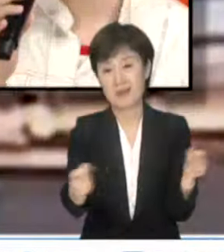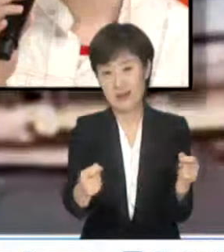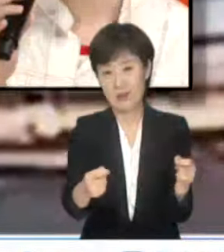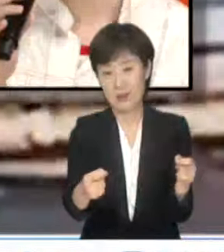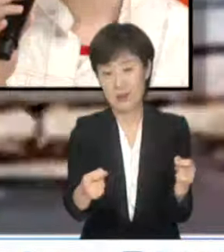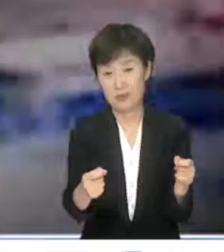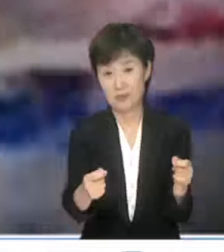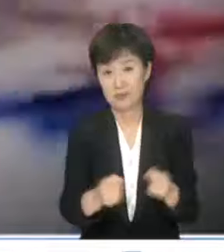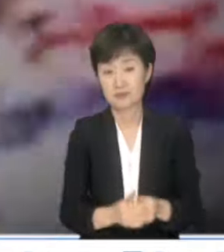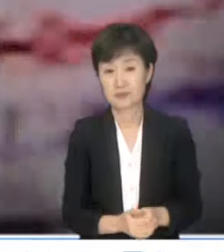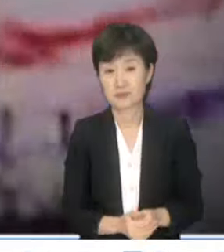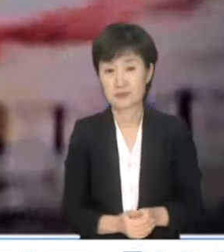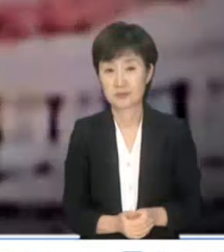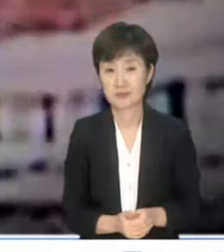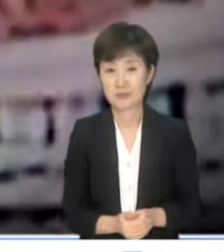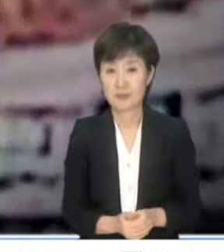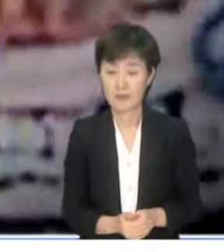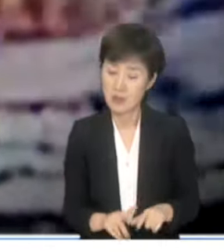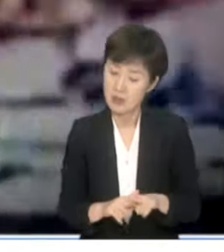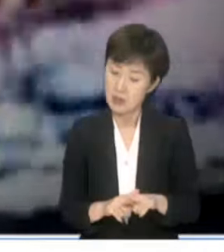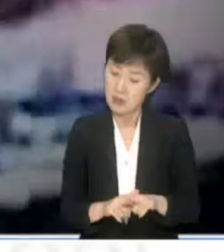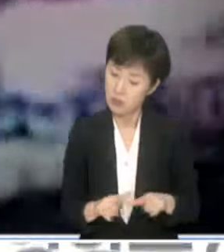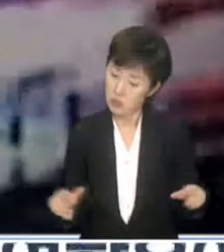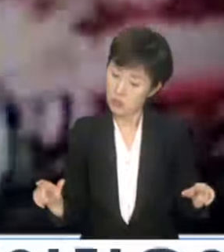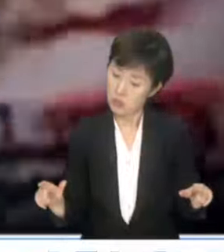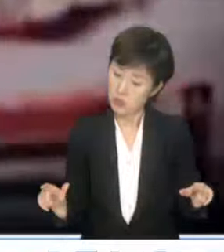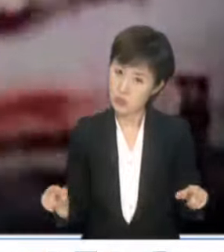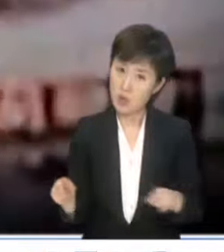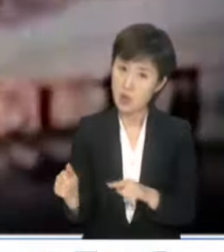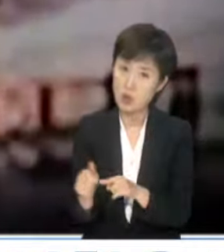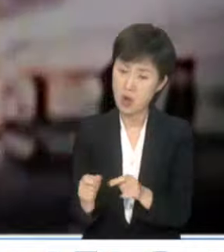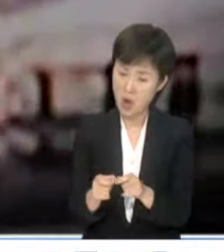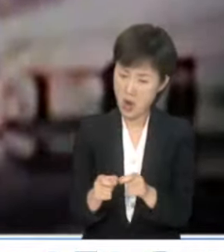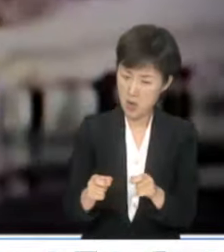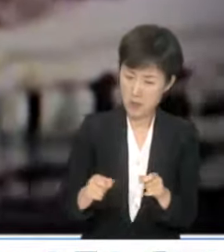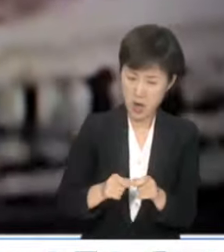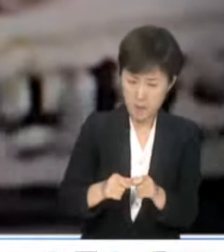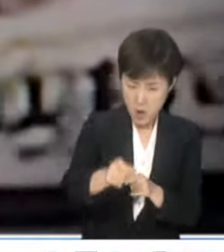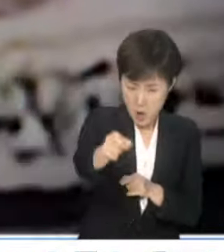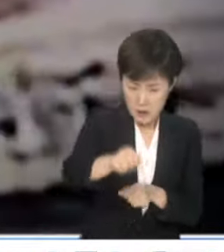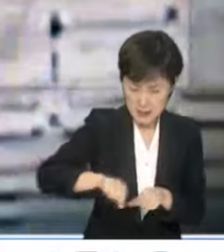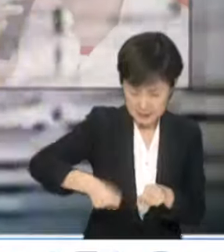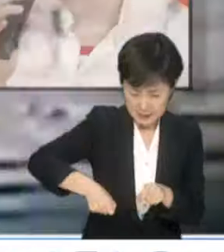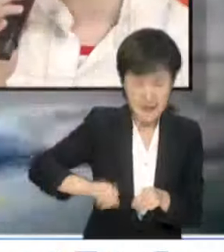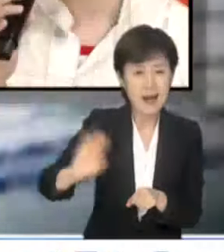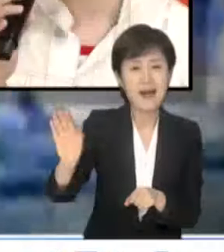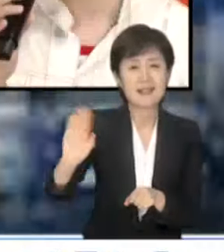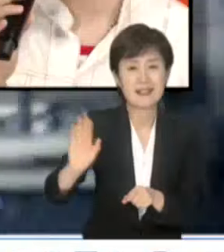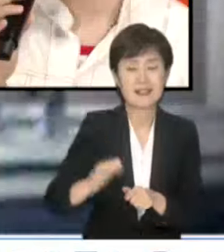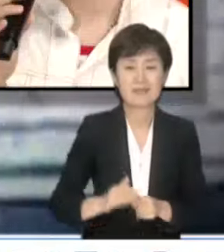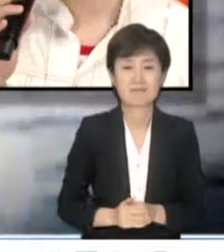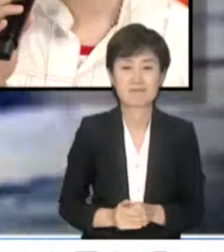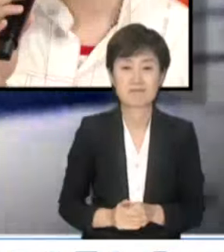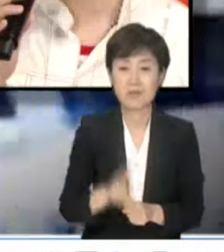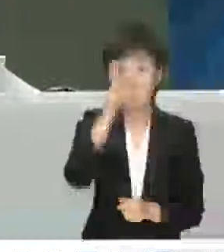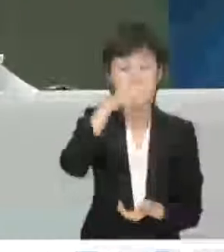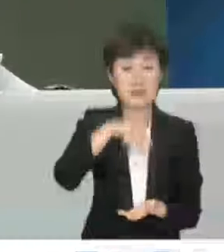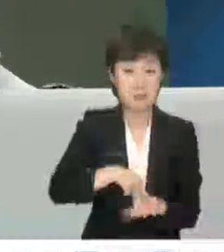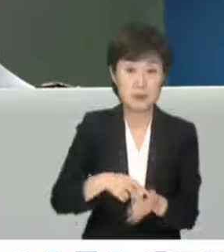걸로 봐서는 평균적으로는 아주 긴 구간을 운전했다고는 보이진 않습니다. 경찰 쪽에서는